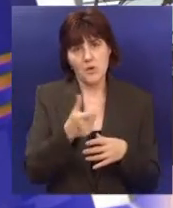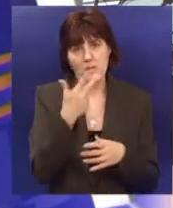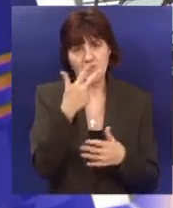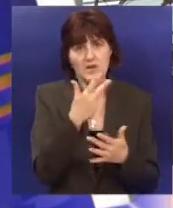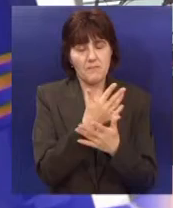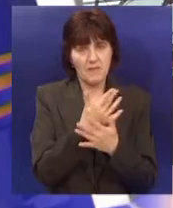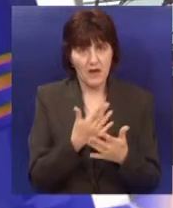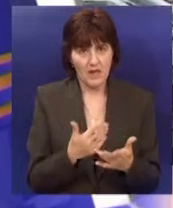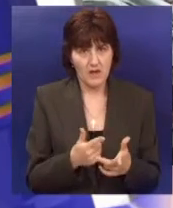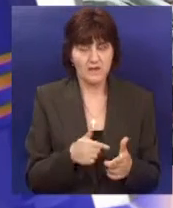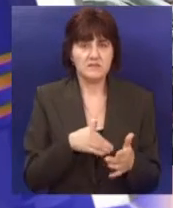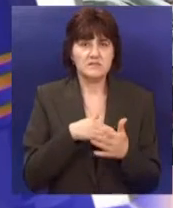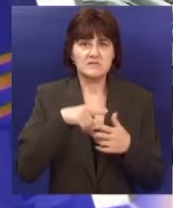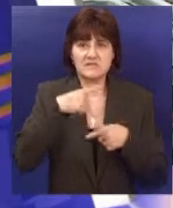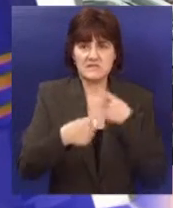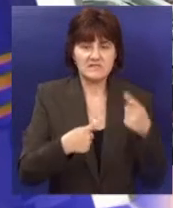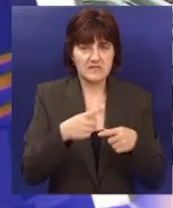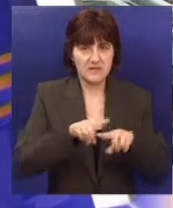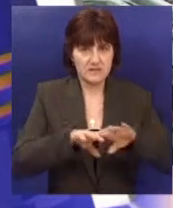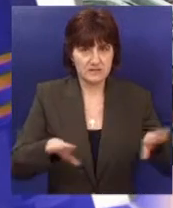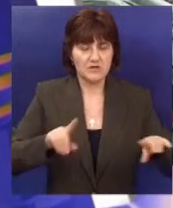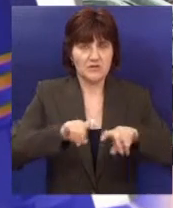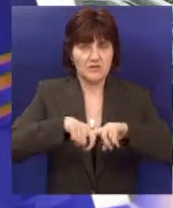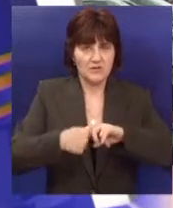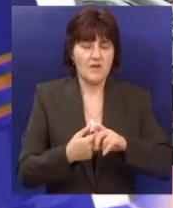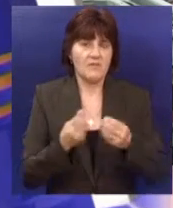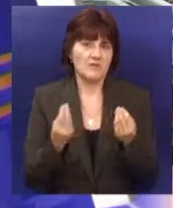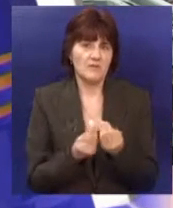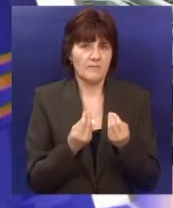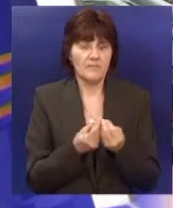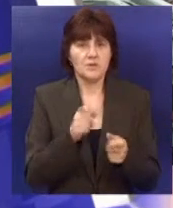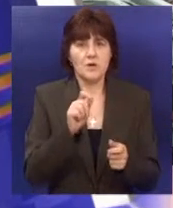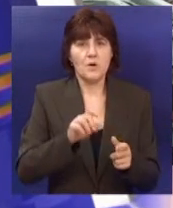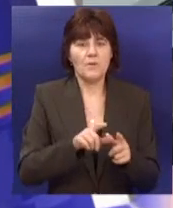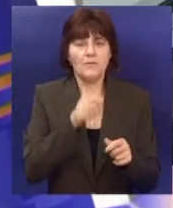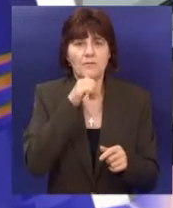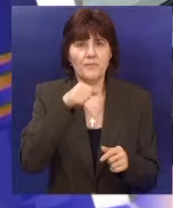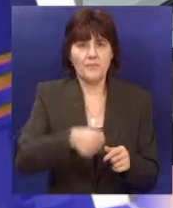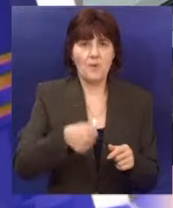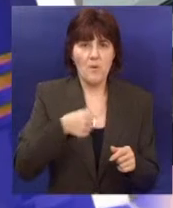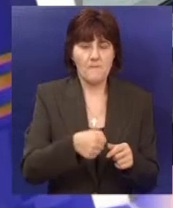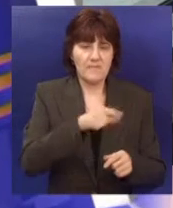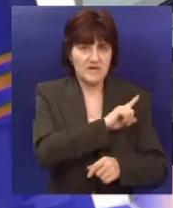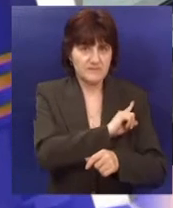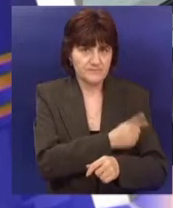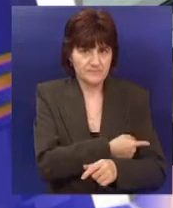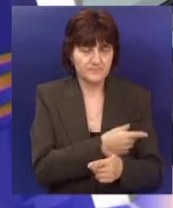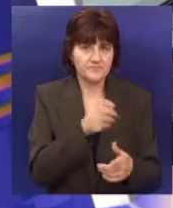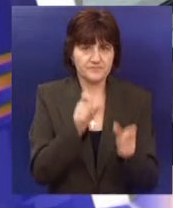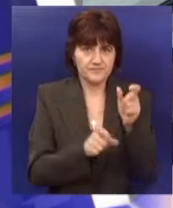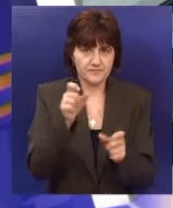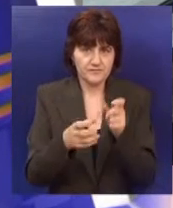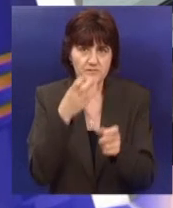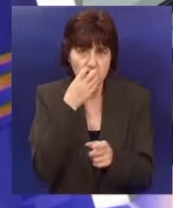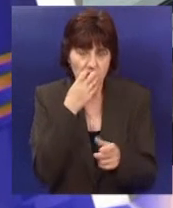dinara. Država će pomoći finansiranje zamene stolarije, ugradnje kotlova kao i korištenje termalnih pumpi i obnovljivih izvora energije kako